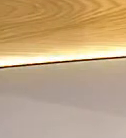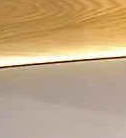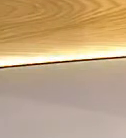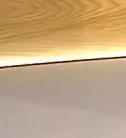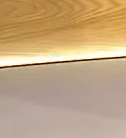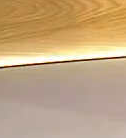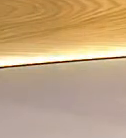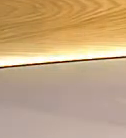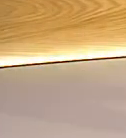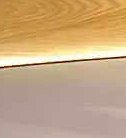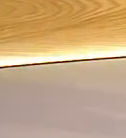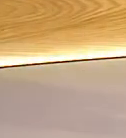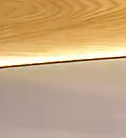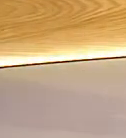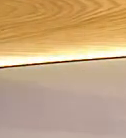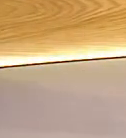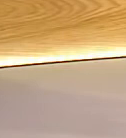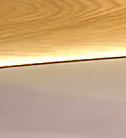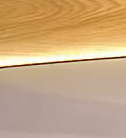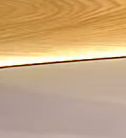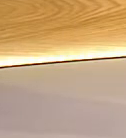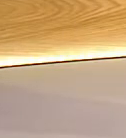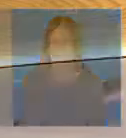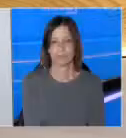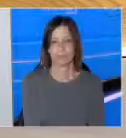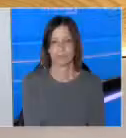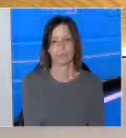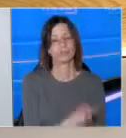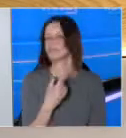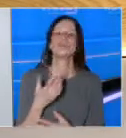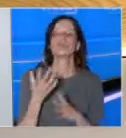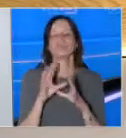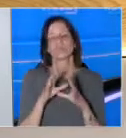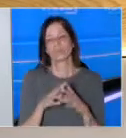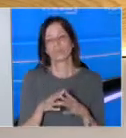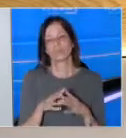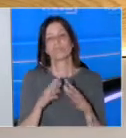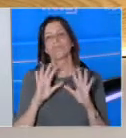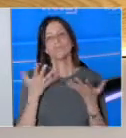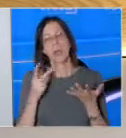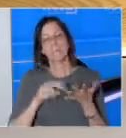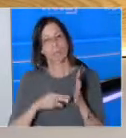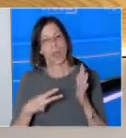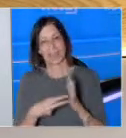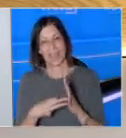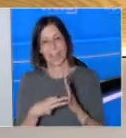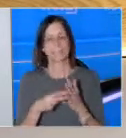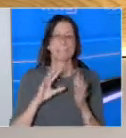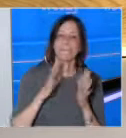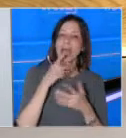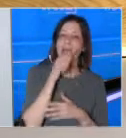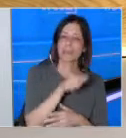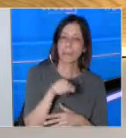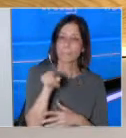התוכנית, למעשה, שסוקרת את מה שקורה ברשתות החברתיות לאורך כל היום, מה הפוליטיקאים ומה